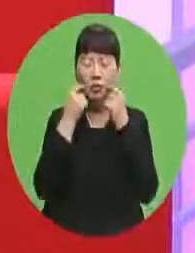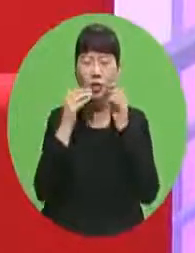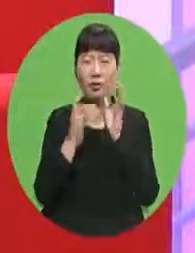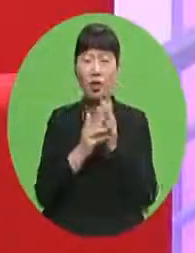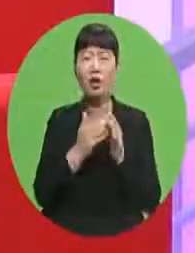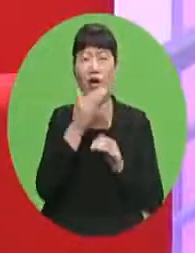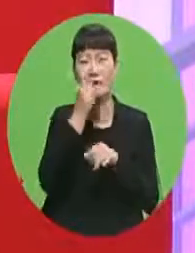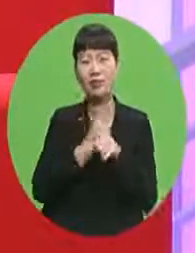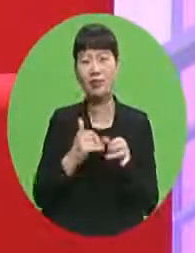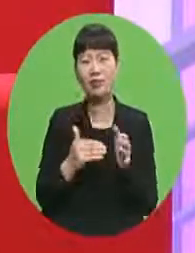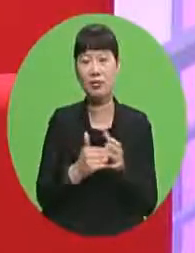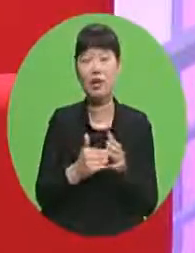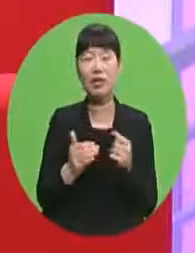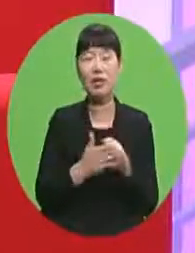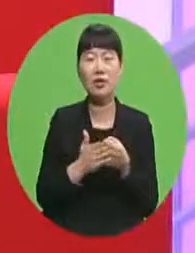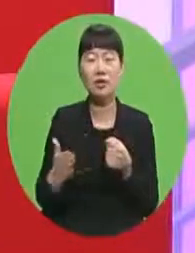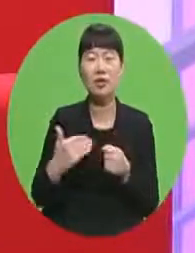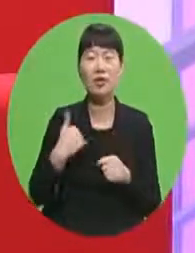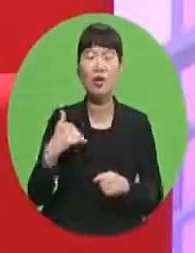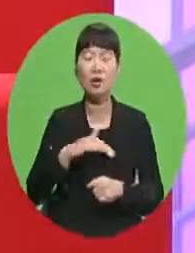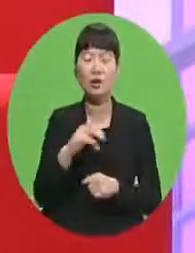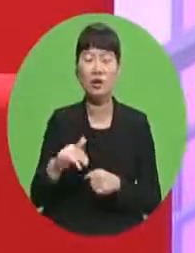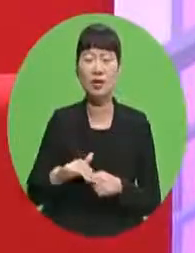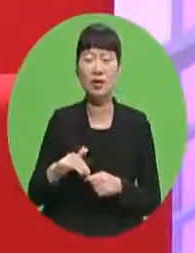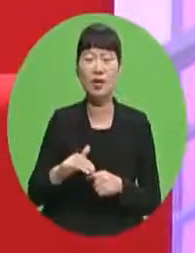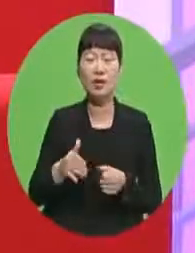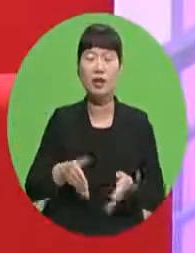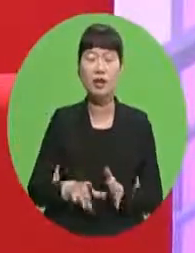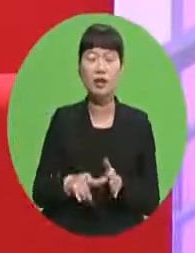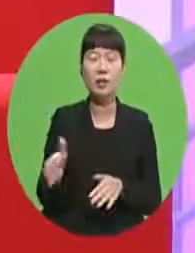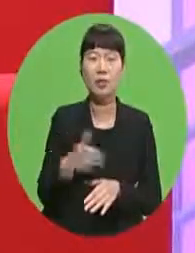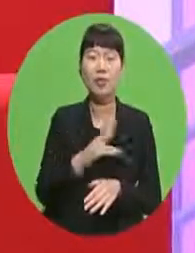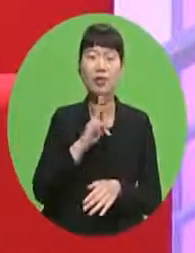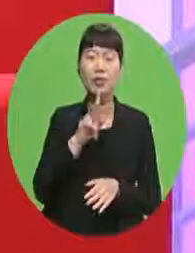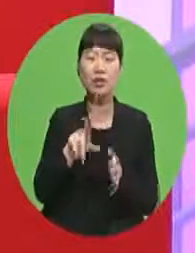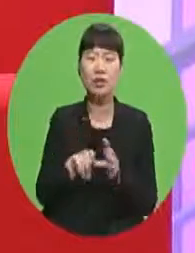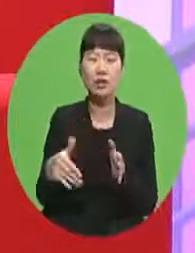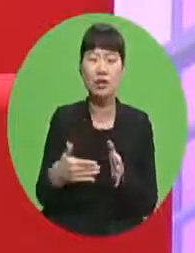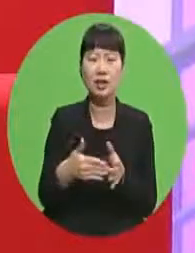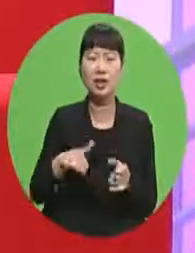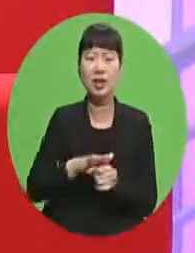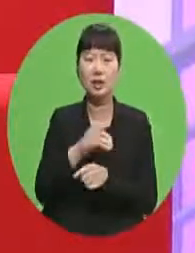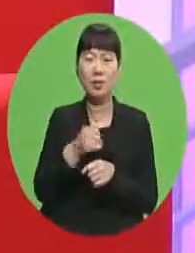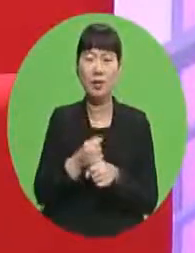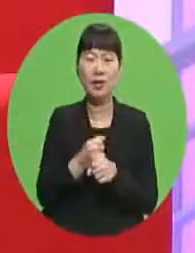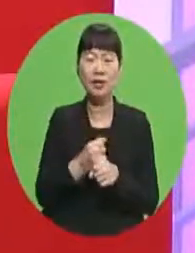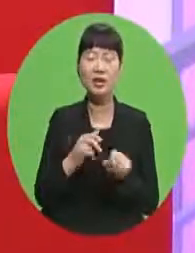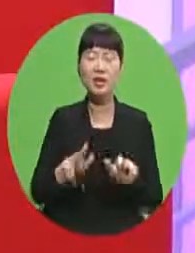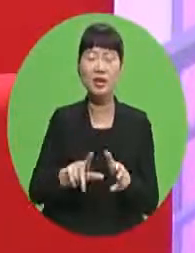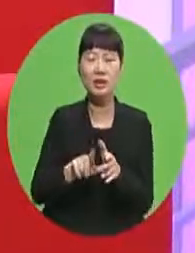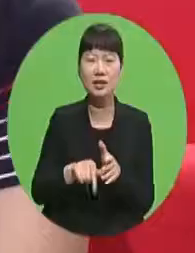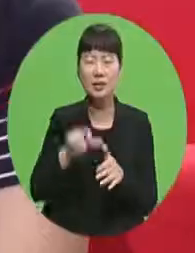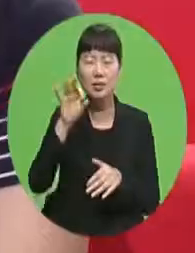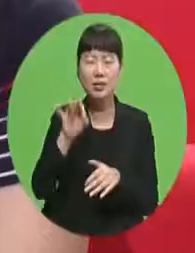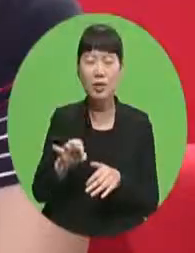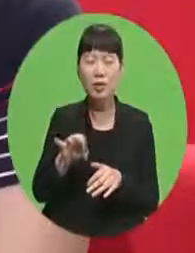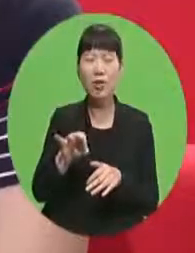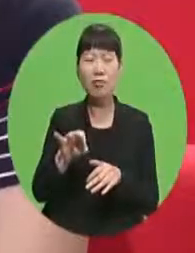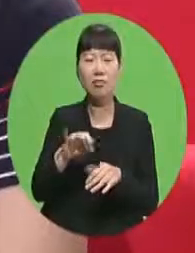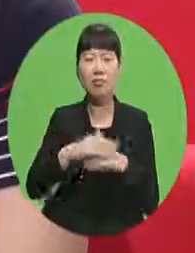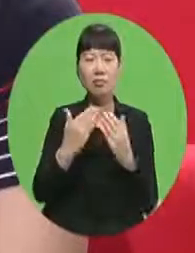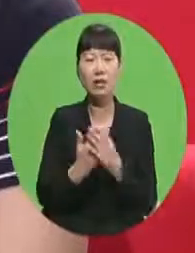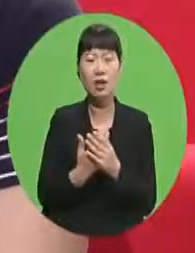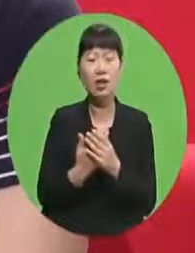이럴 수 있다라는 얘기죠. 그래서 우리가 태어나서부터 두 돌까지 이런 애착을 형성해야 된이 시기 때는요, 웬만한